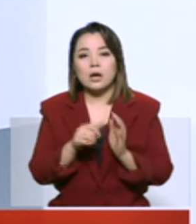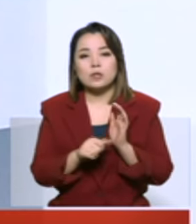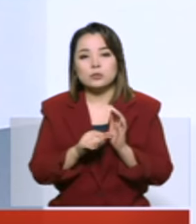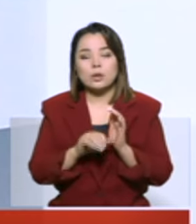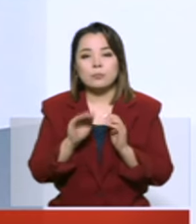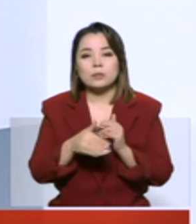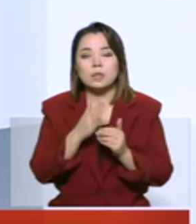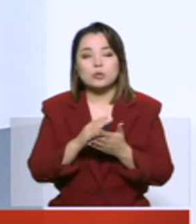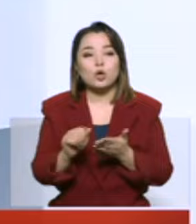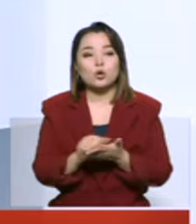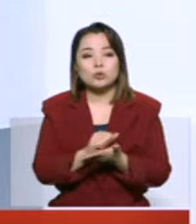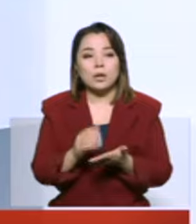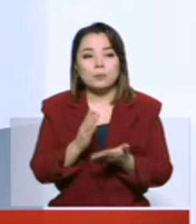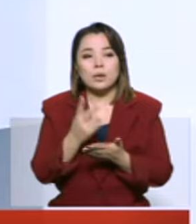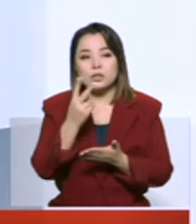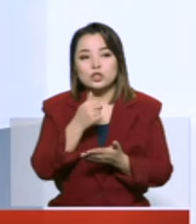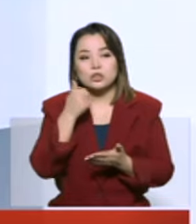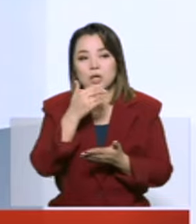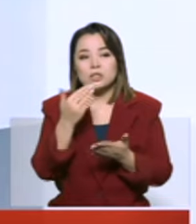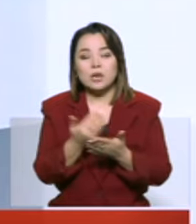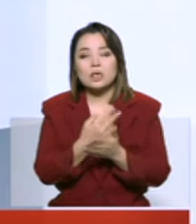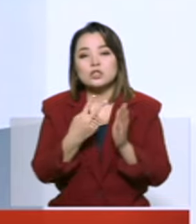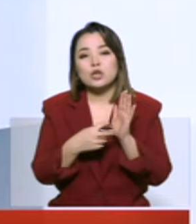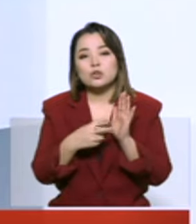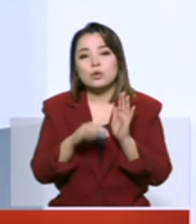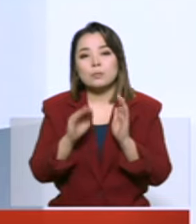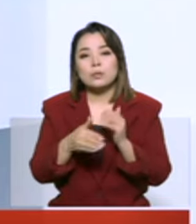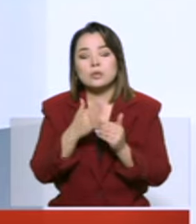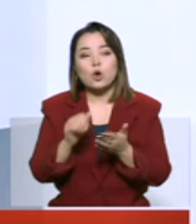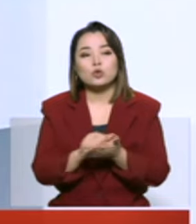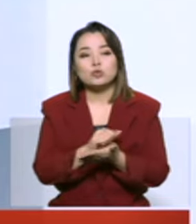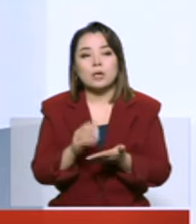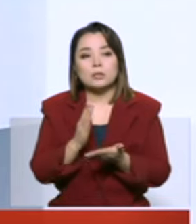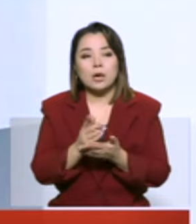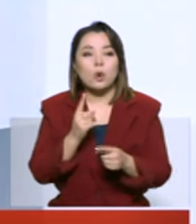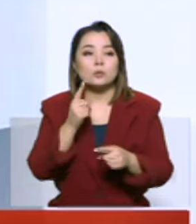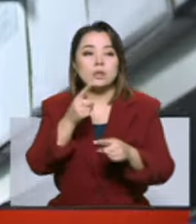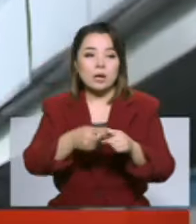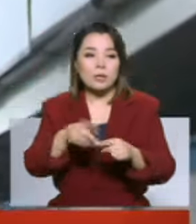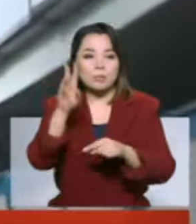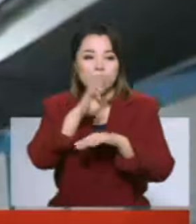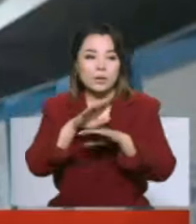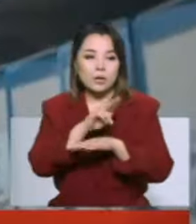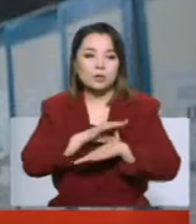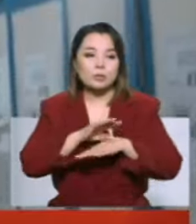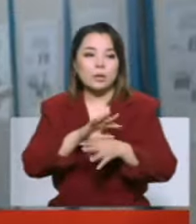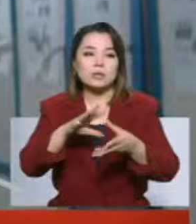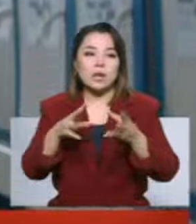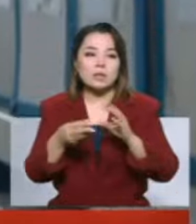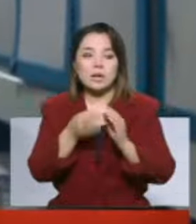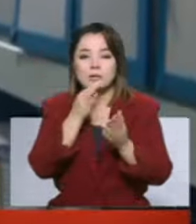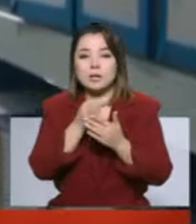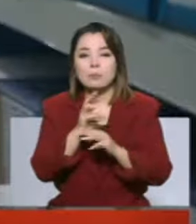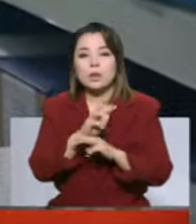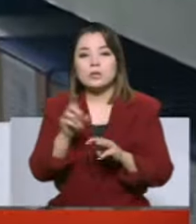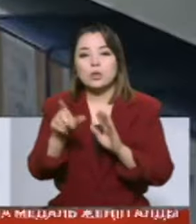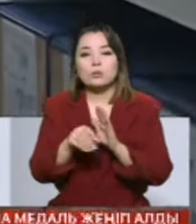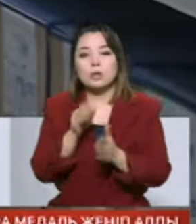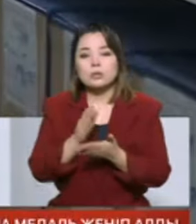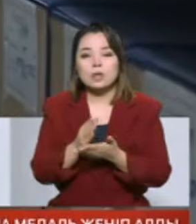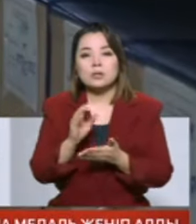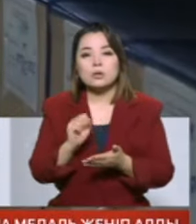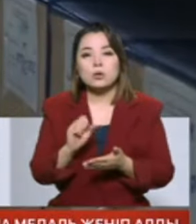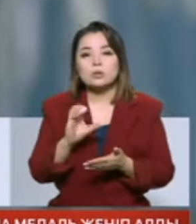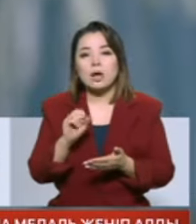мың құжат болса, 2 жылда жаңадан 700 мың құжат қосылған. Бұл мемлекеттік комиссия жұмысының нәтижесі деді мәжіліс депутаты Айдос